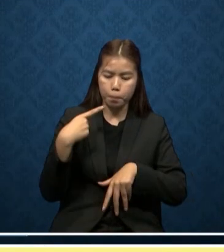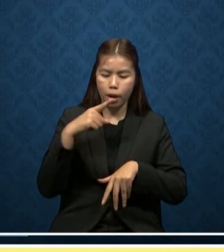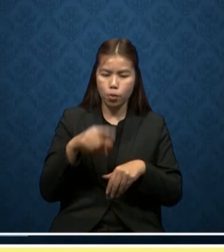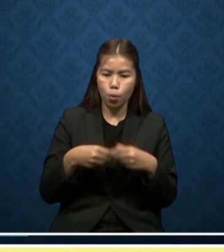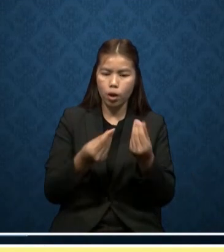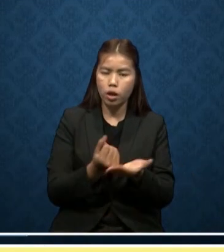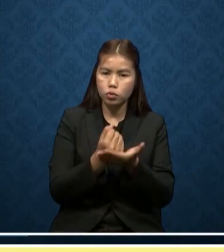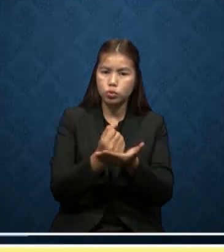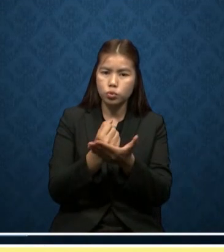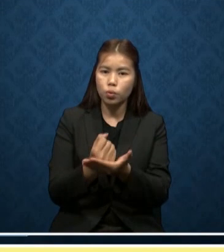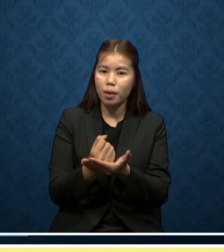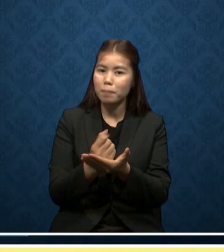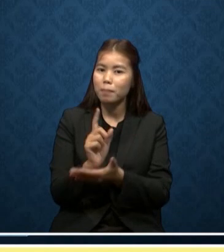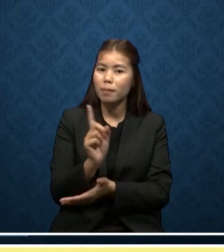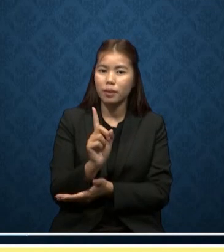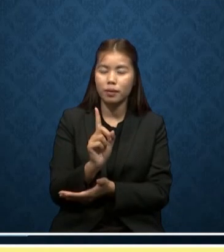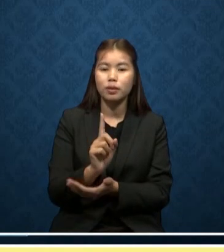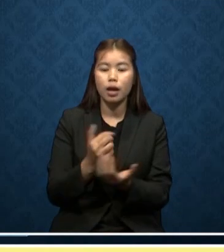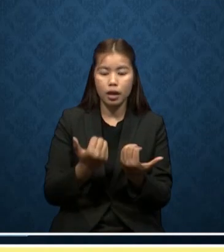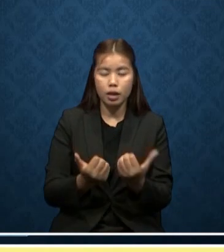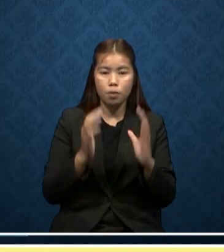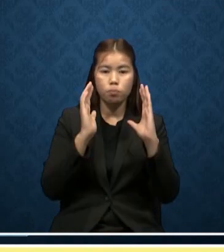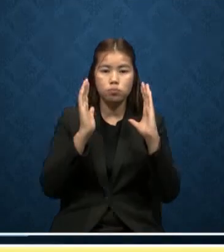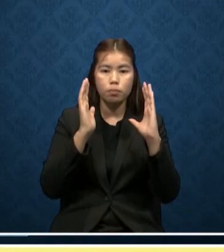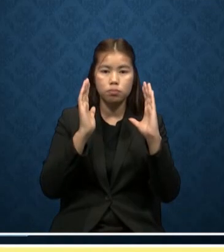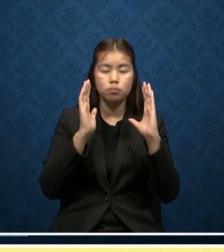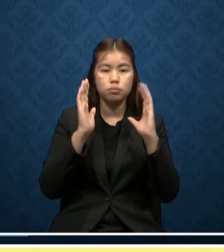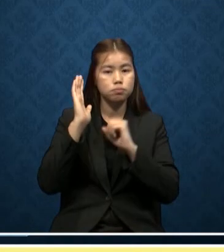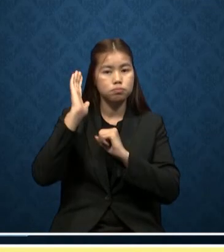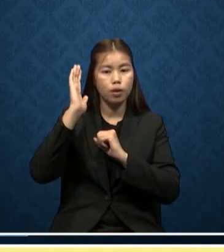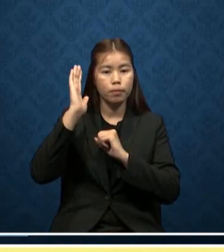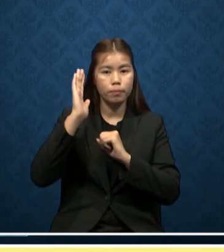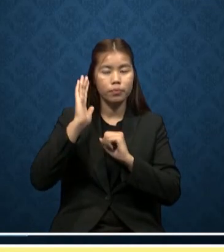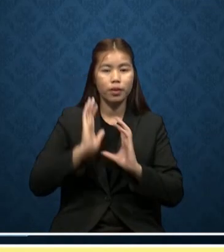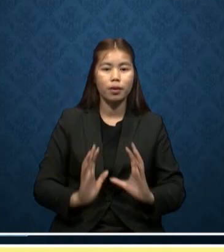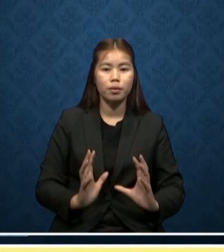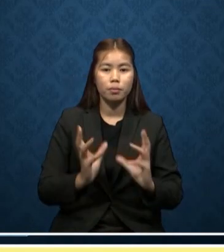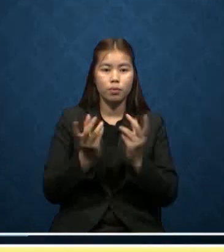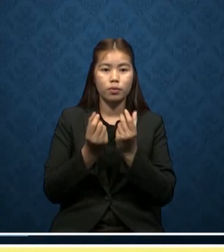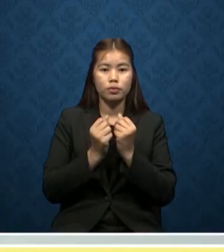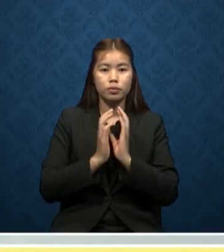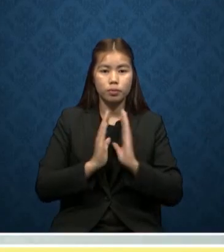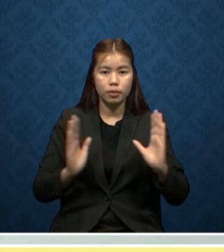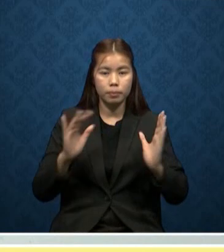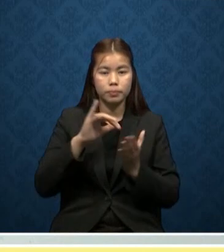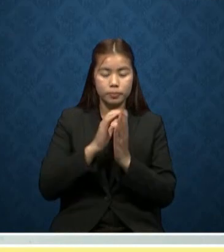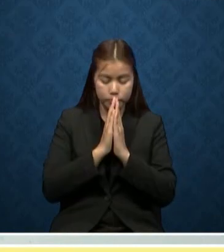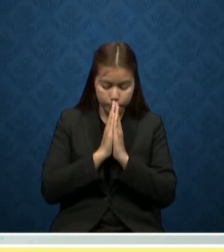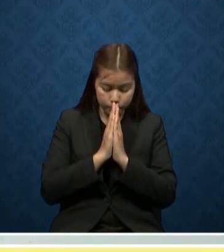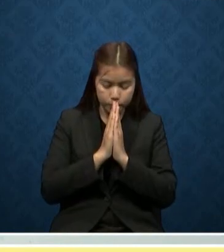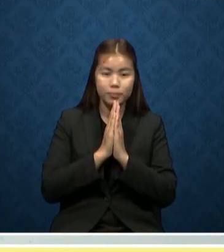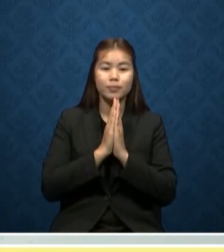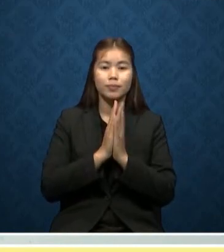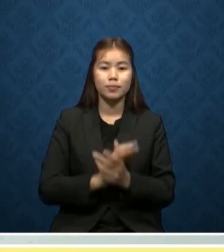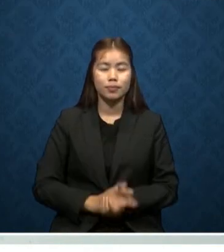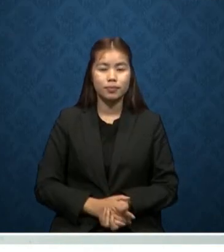งานครั้งนี้ผมขอจบการแถลงเพียงเท่านี้ครับขอบคุณครับขอบคุณท่านพล